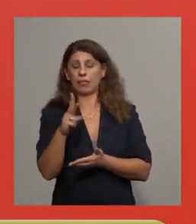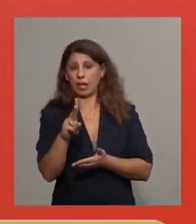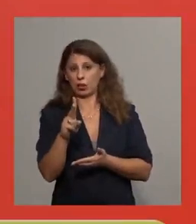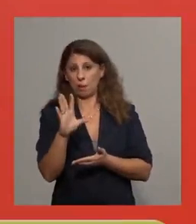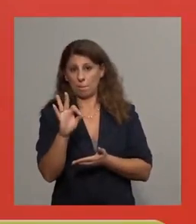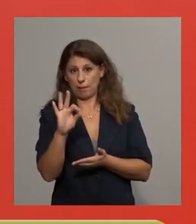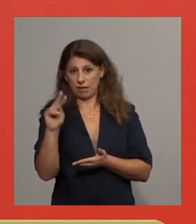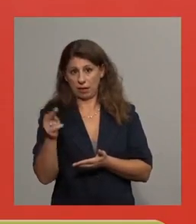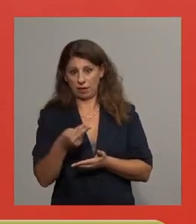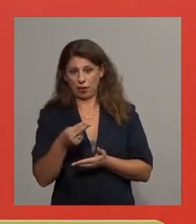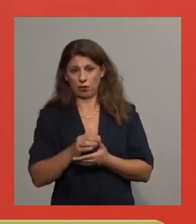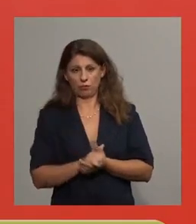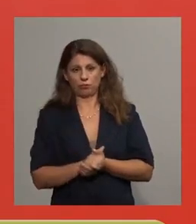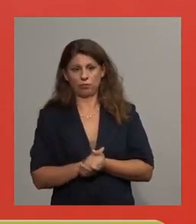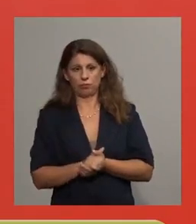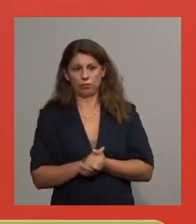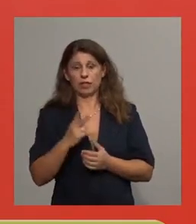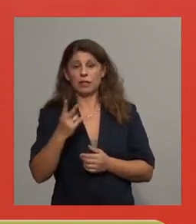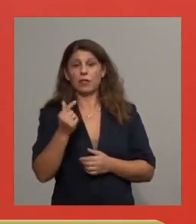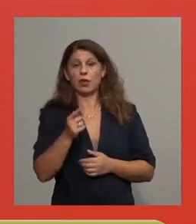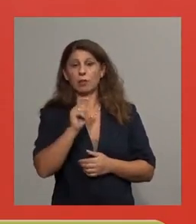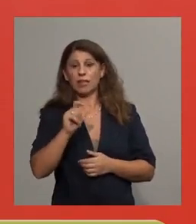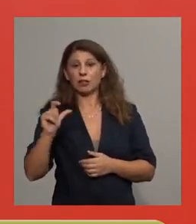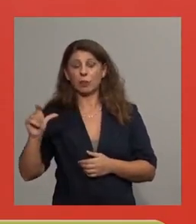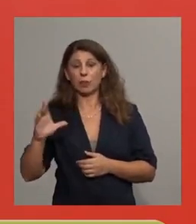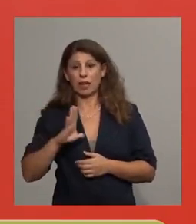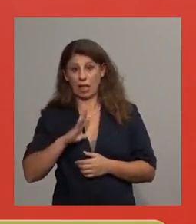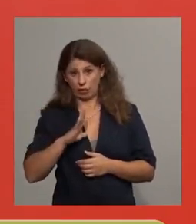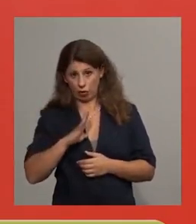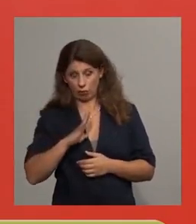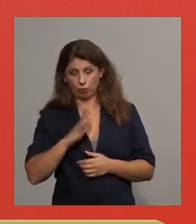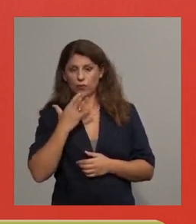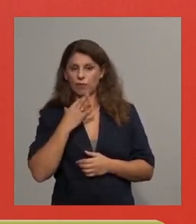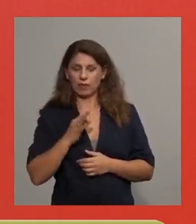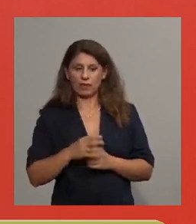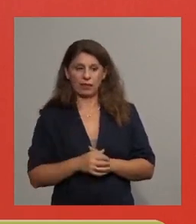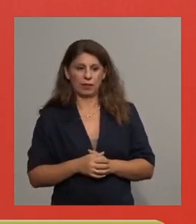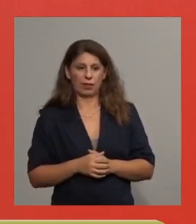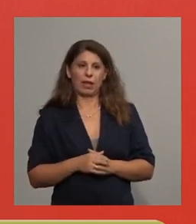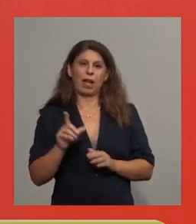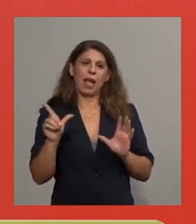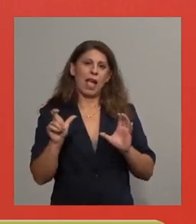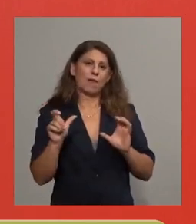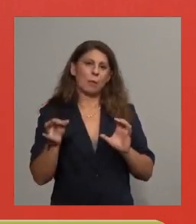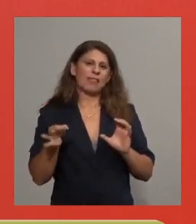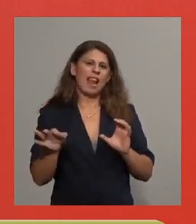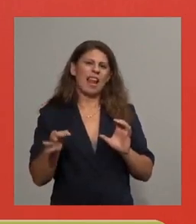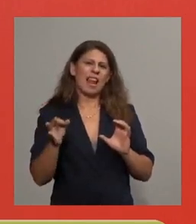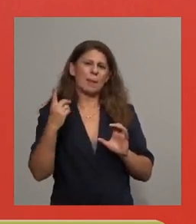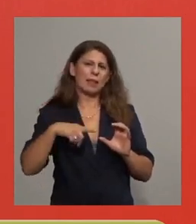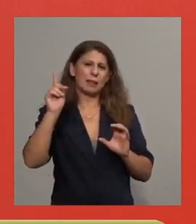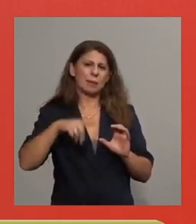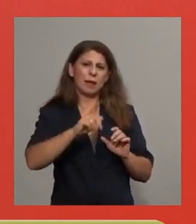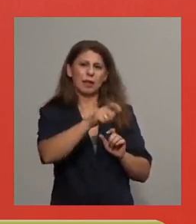250 ευρώ σε 2,5 εκατομμύρια ανθρώπους, δηλαδή 70 λεπτά τη μέρα περίπου